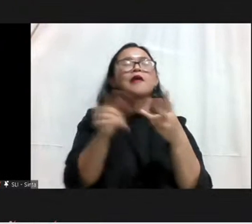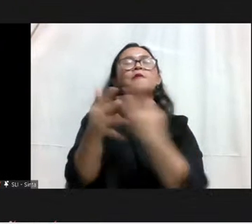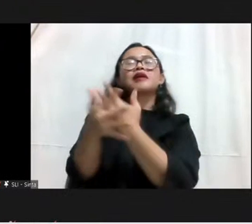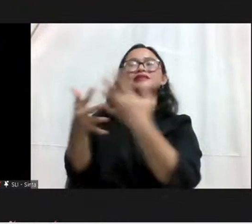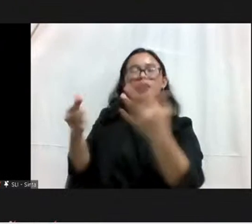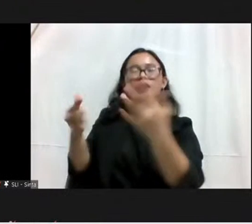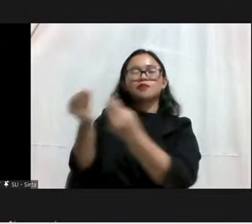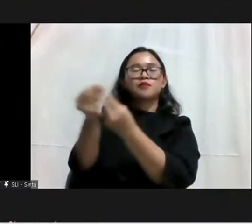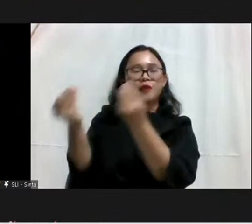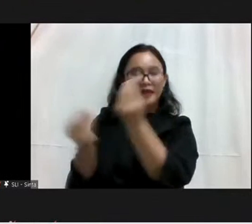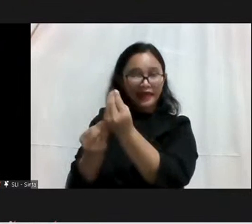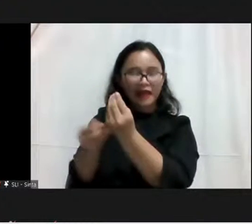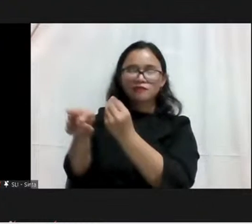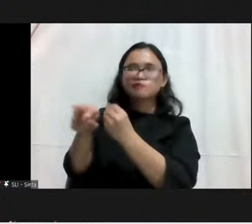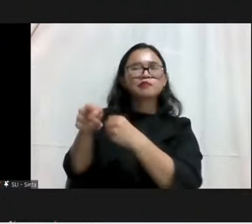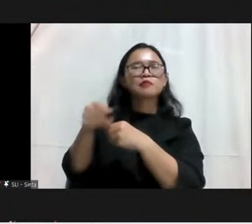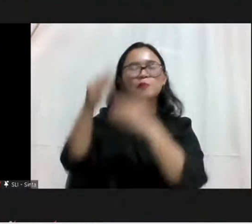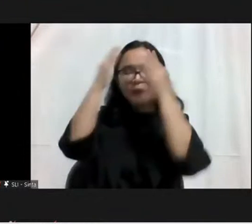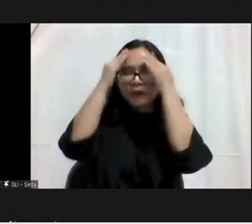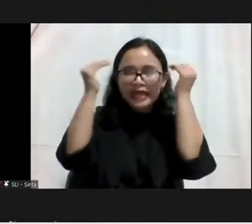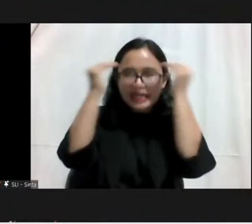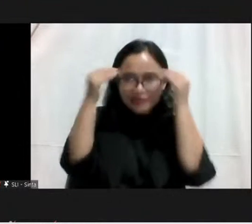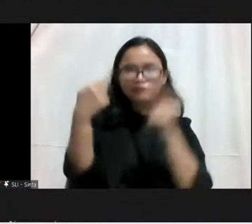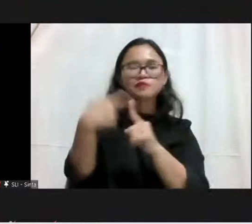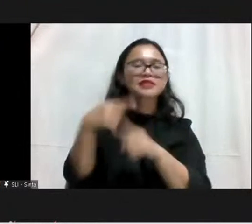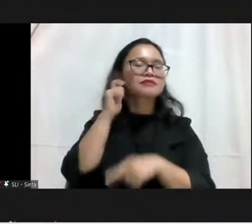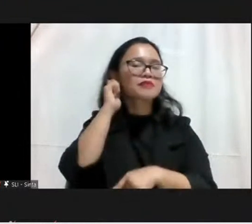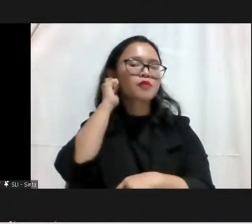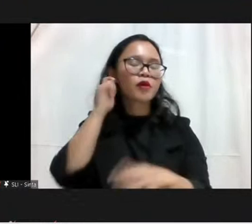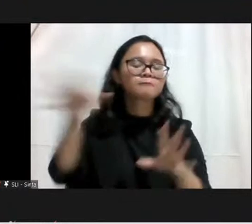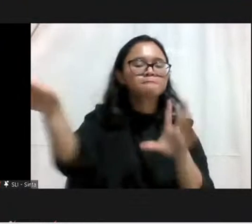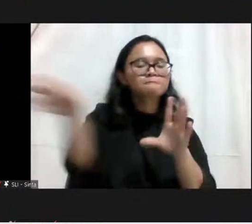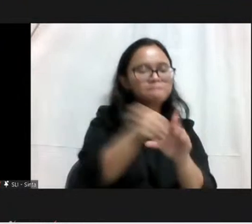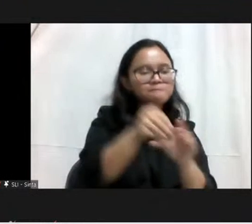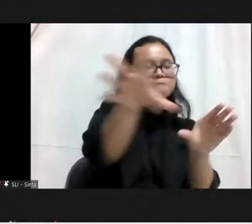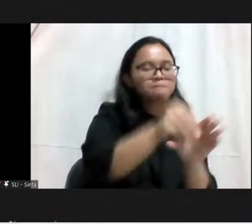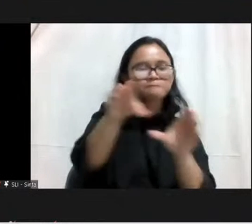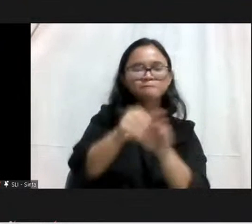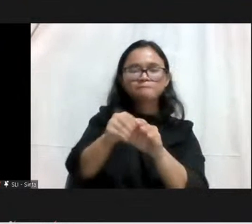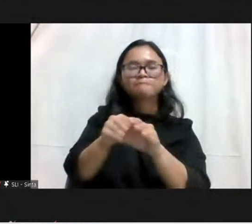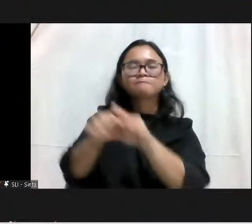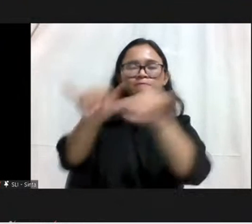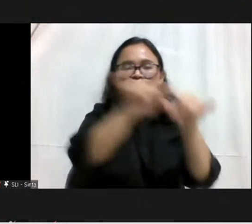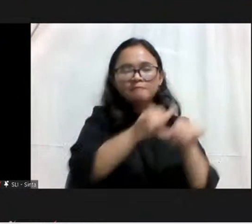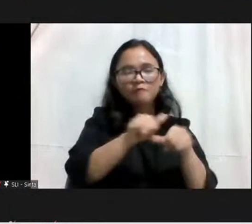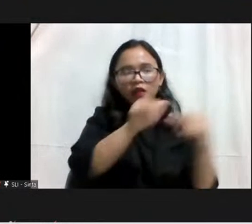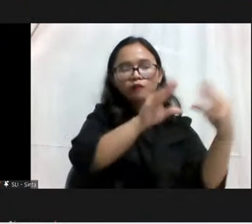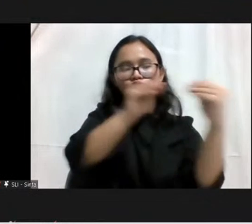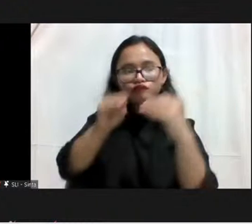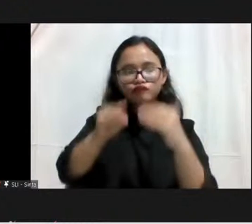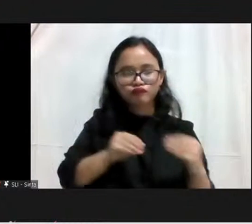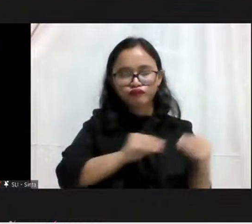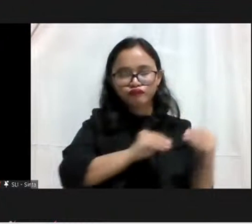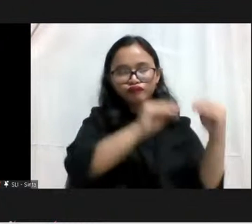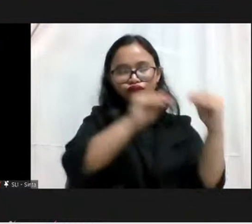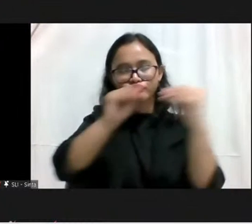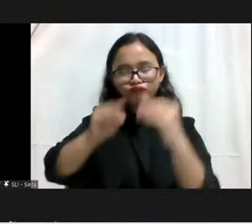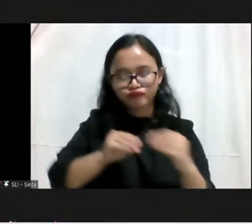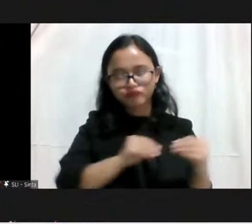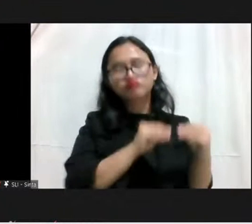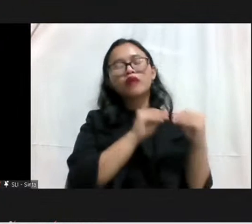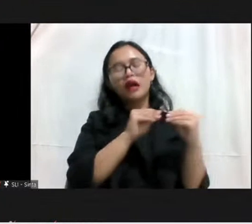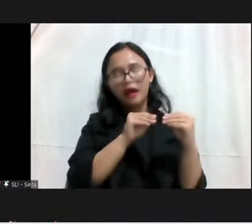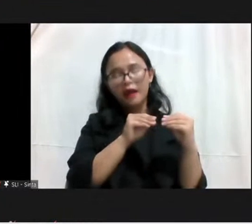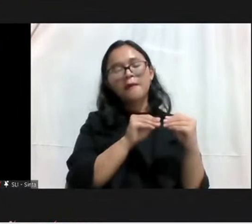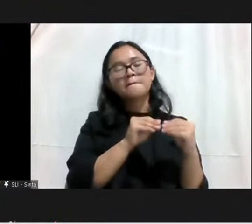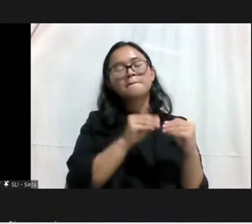petani perempuan dan seterusnya untuk mencoba membangun satu ee e